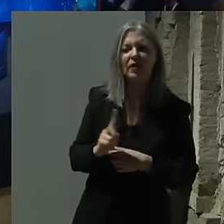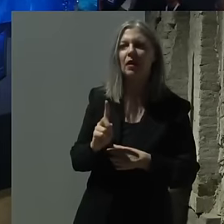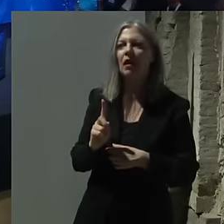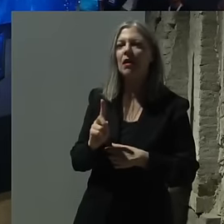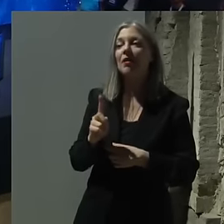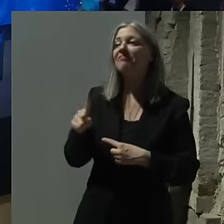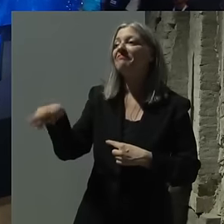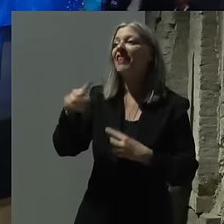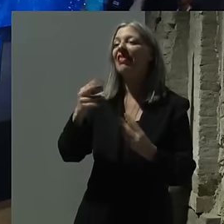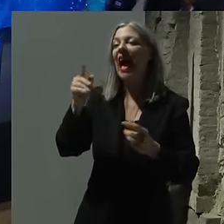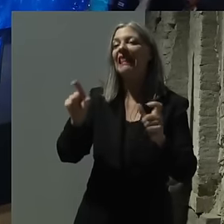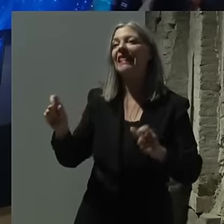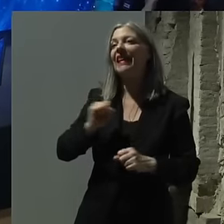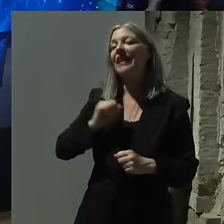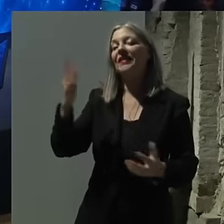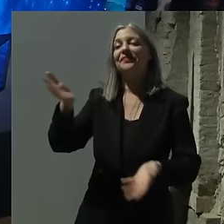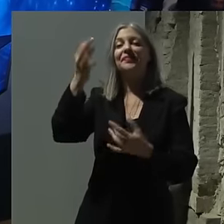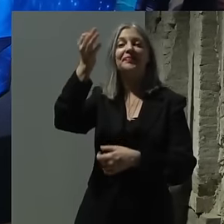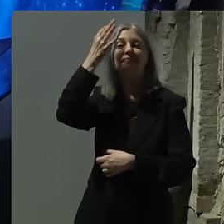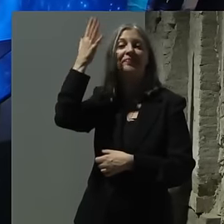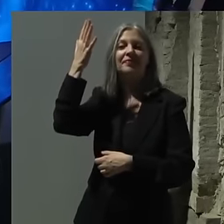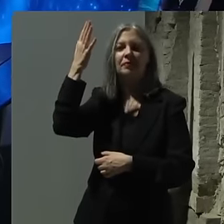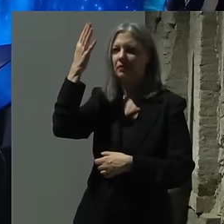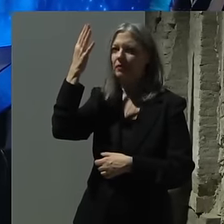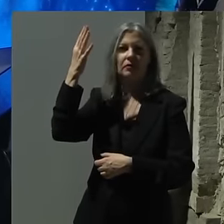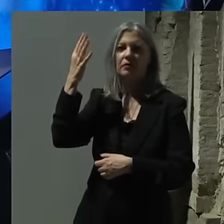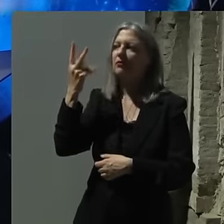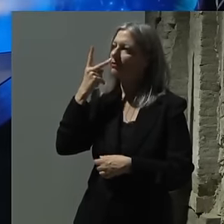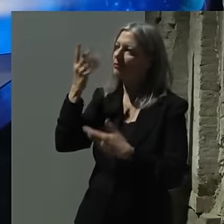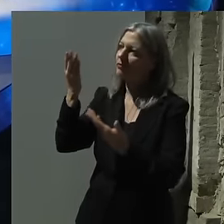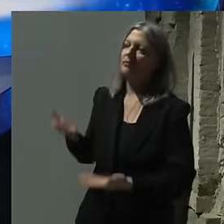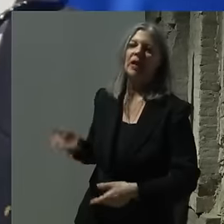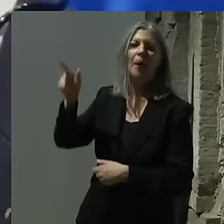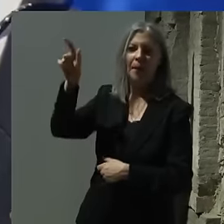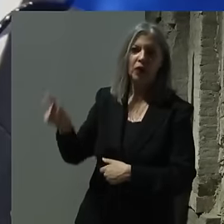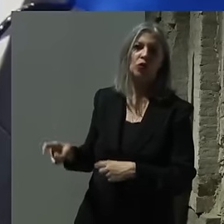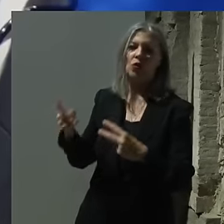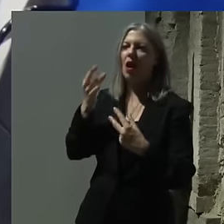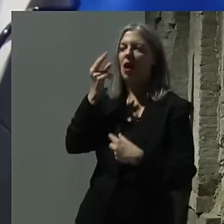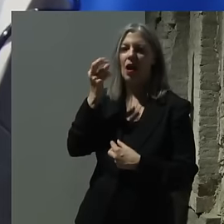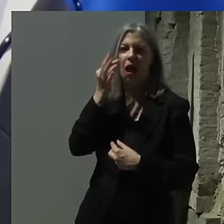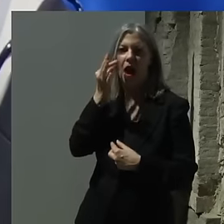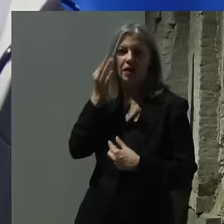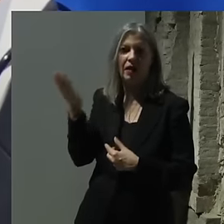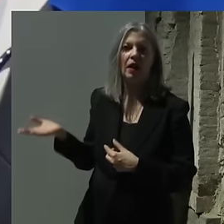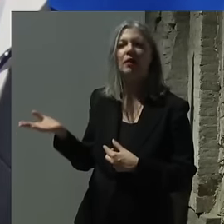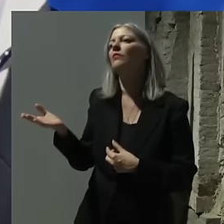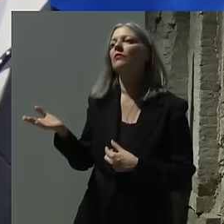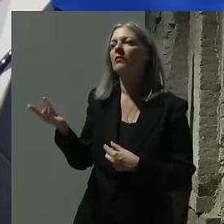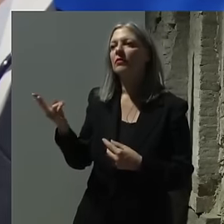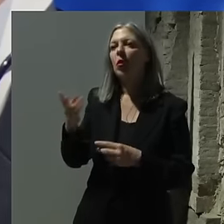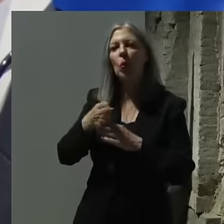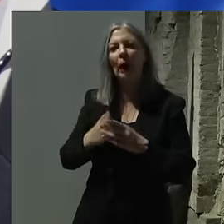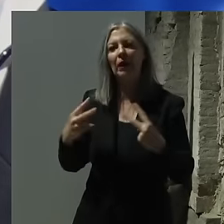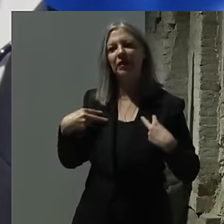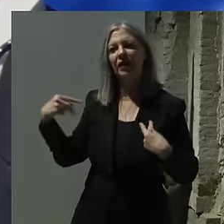evocate. Ecco, noi abbiamo in carne ed ossa cosa significa una vita distrutta, almeno una parte di vita